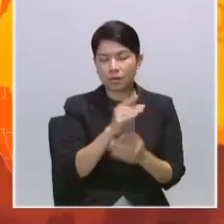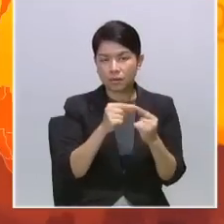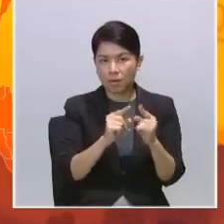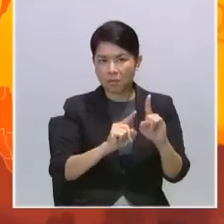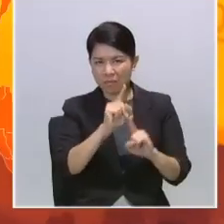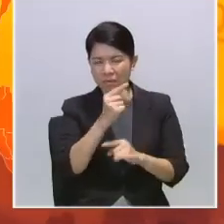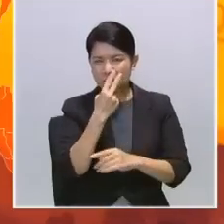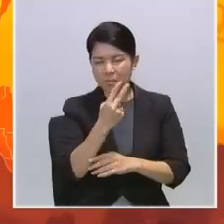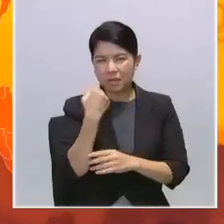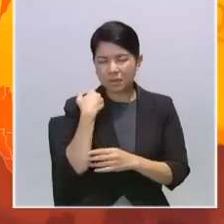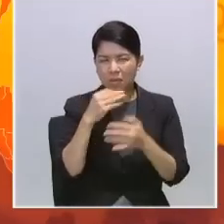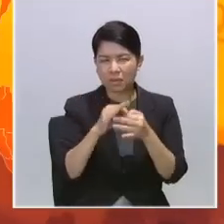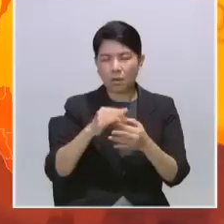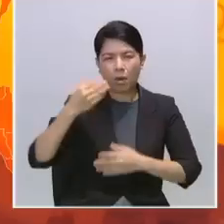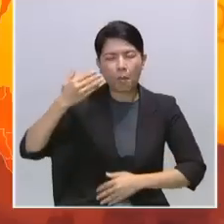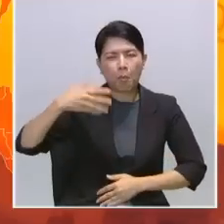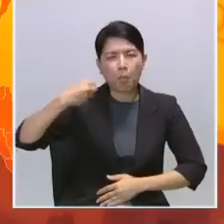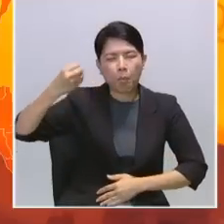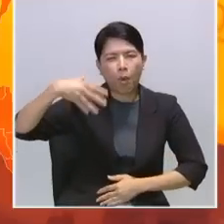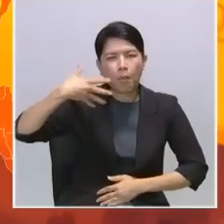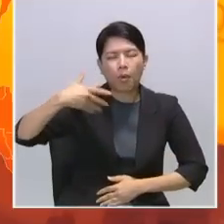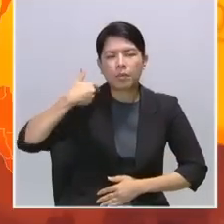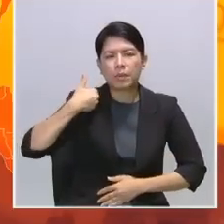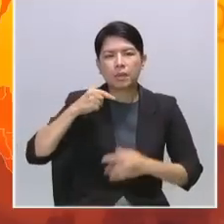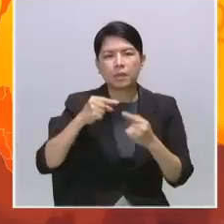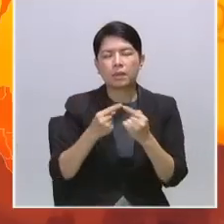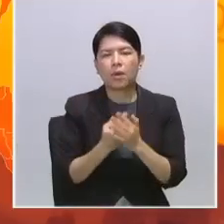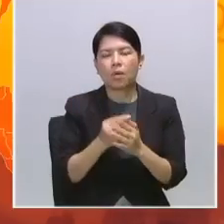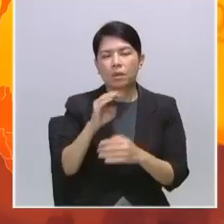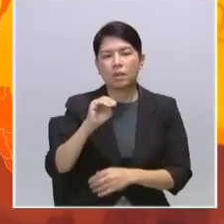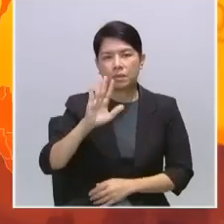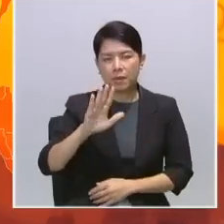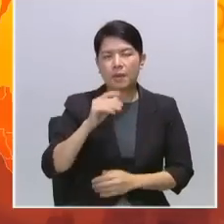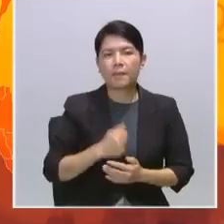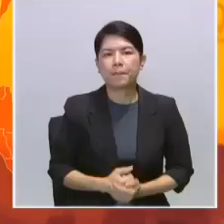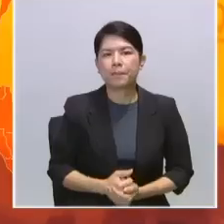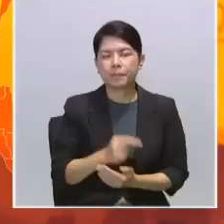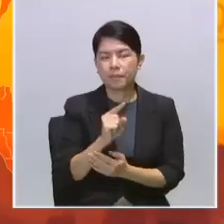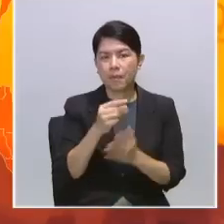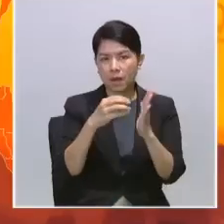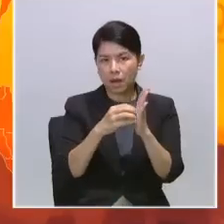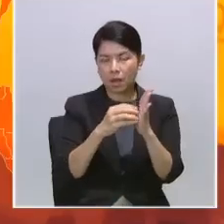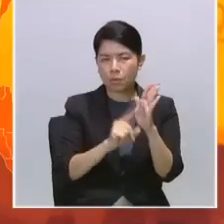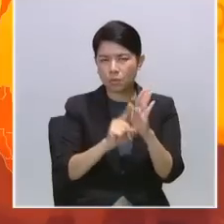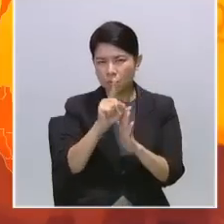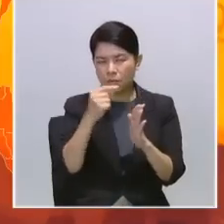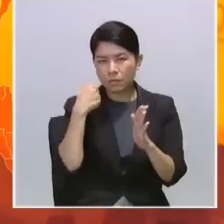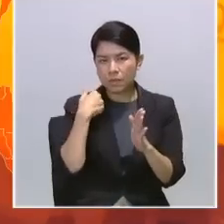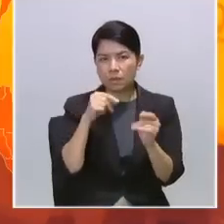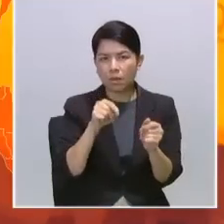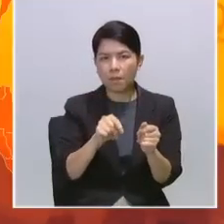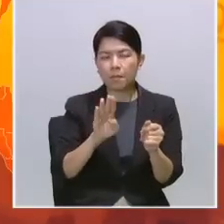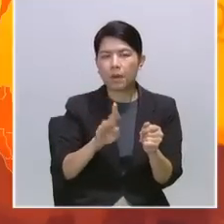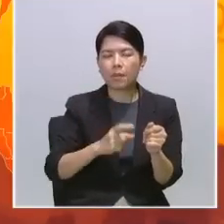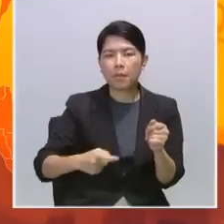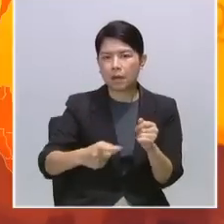ชนีความร้อนอยู่ที่ 41.5 องศาเซลเซียสภาคกลางค่ะอุณหภูมิสูงสุดอยู่ที่เขตบางนากรุง